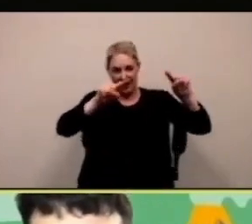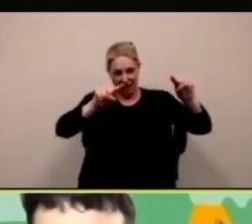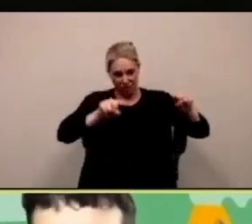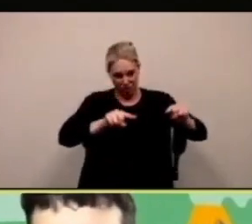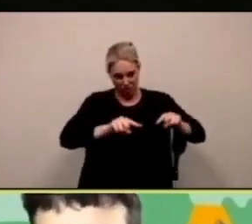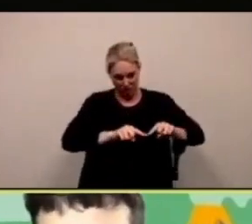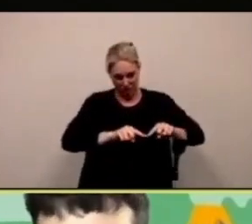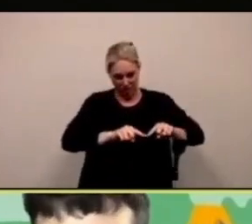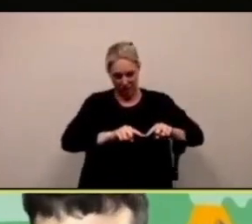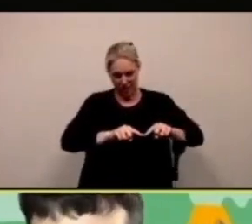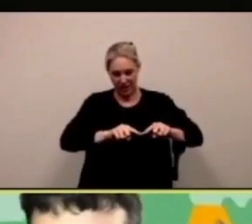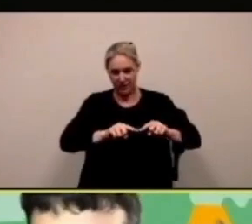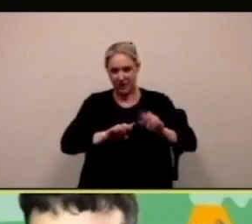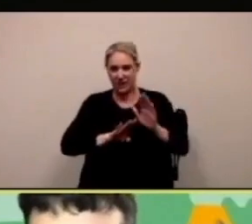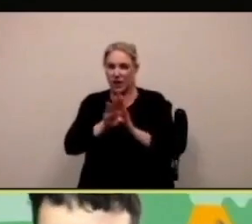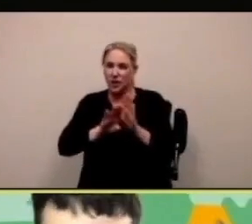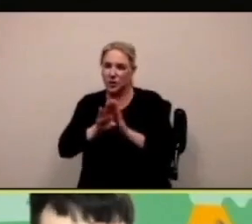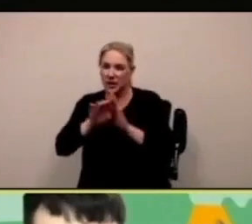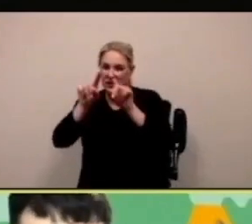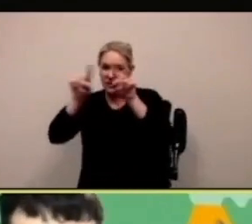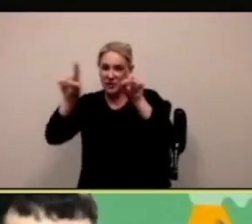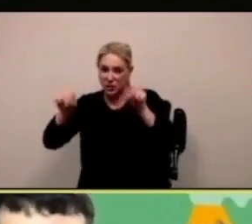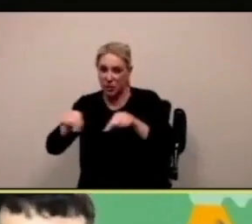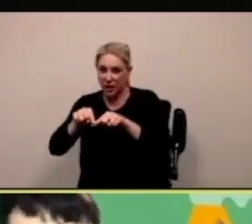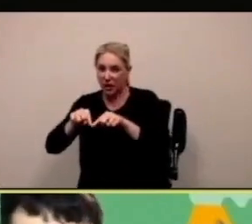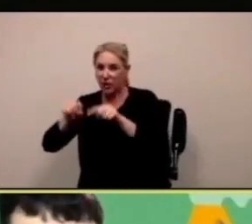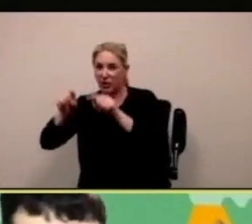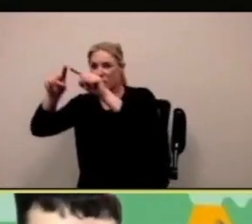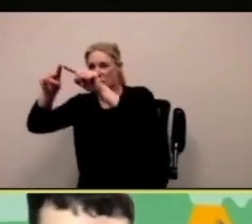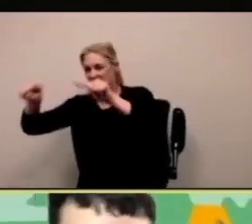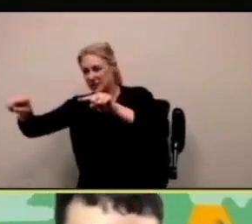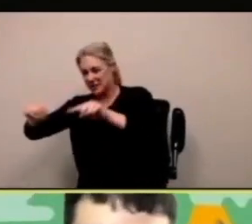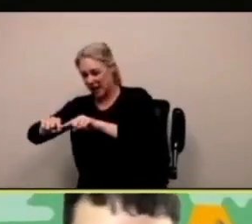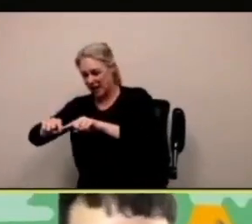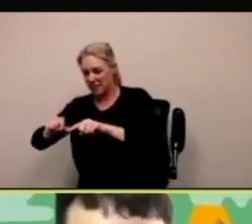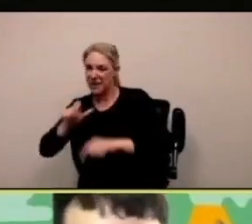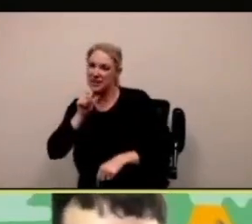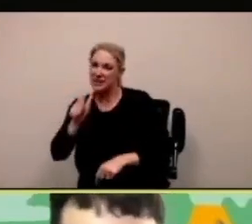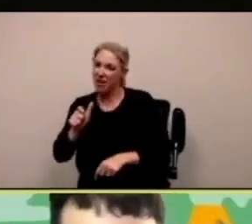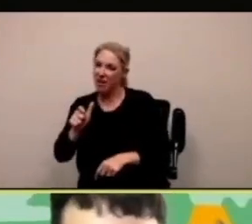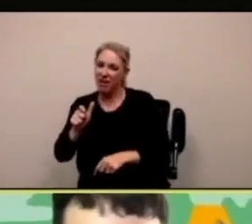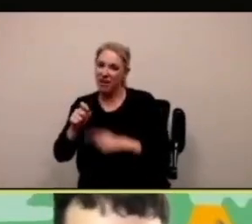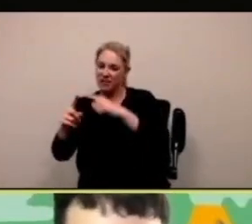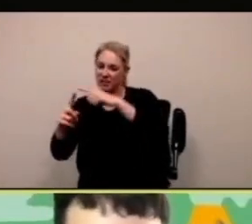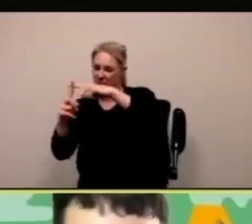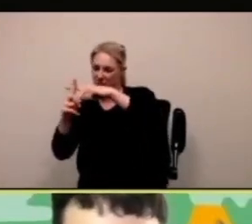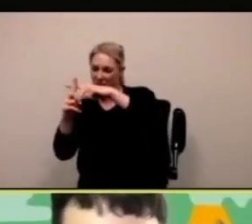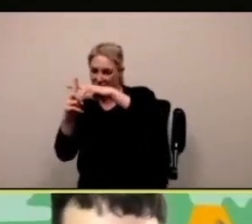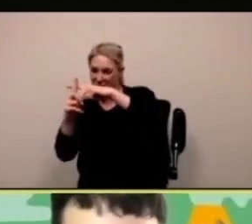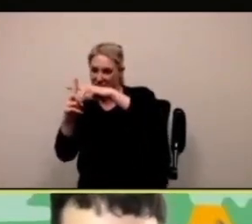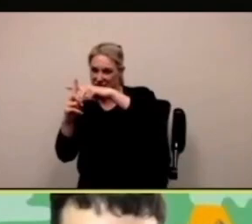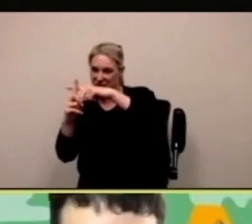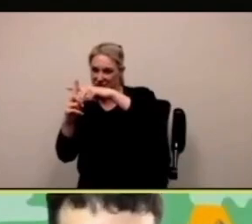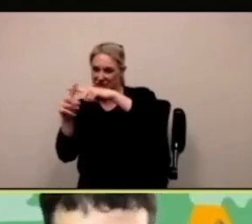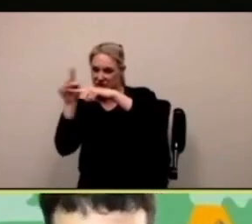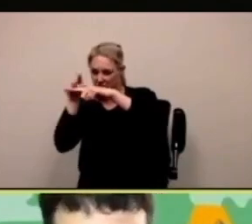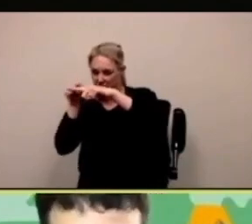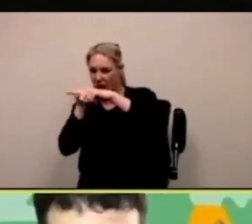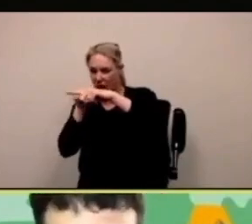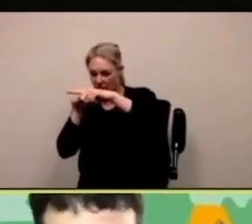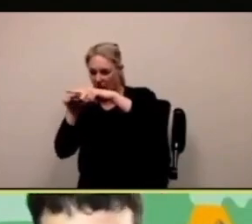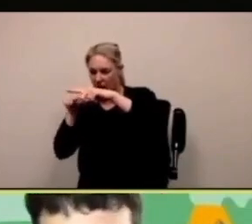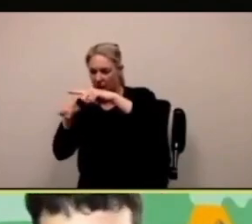とこれはと一応あのこの後10時の状態になってますが例えばですけどダイヤモンドの